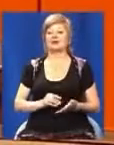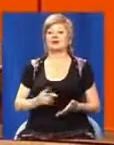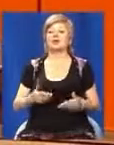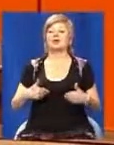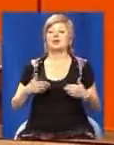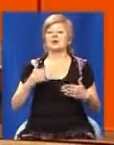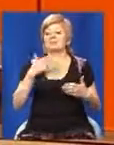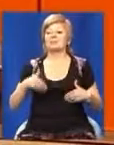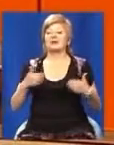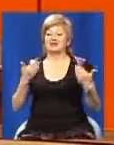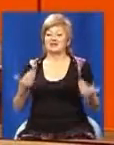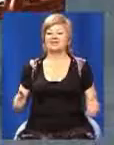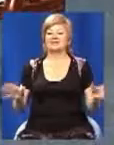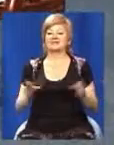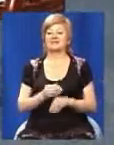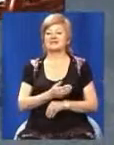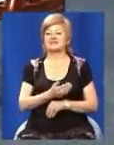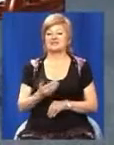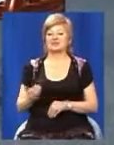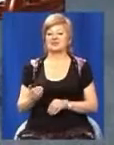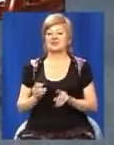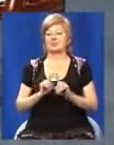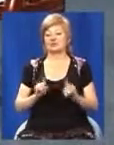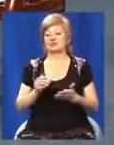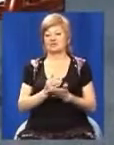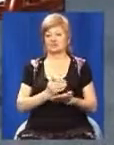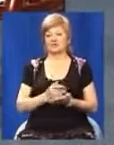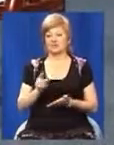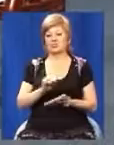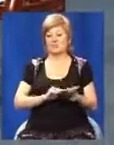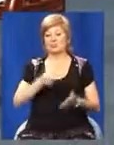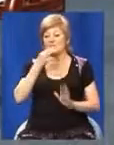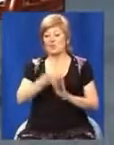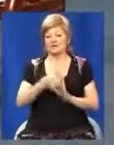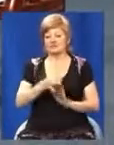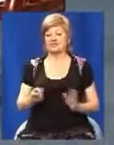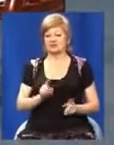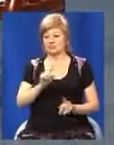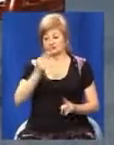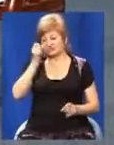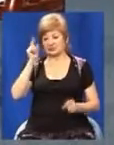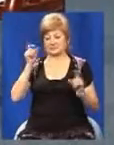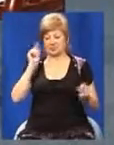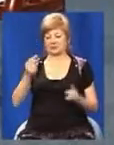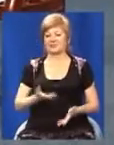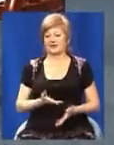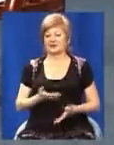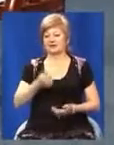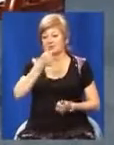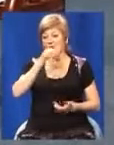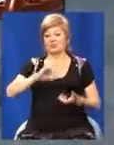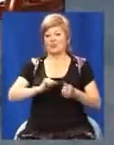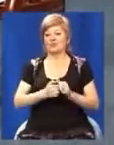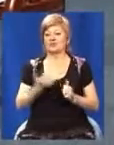привіт, любимі друзі, з вами... Чудесний канал. Ну, не вже тобі все потрібно підказувати. Ти сьогодні якась забудька, тому ти не зможеш